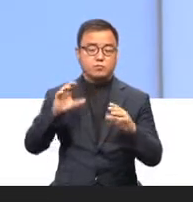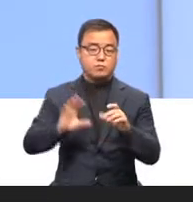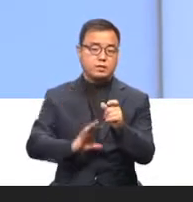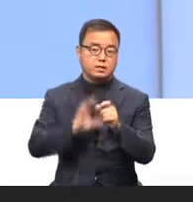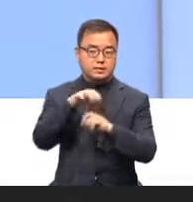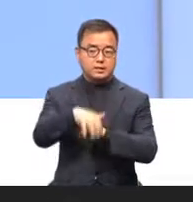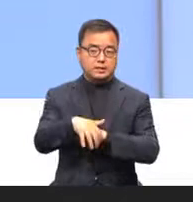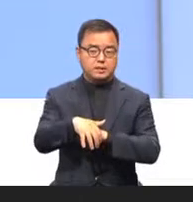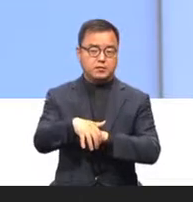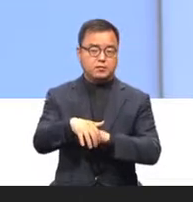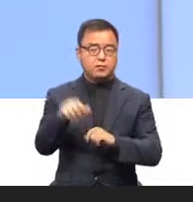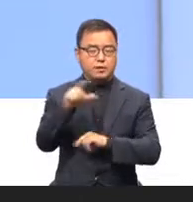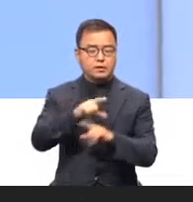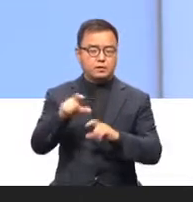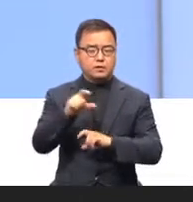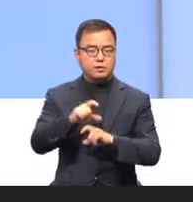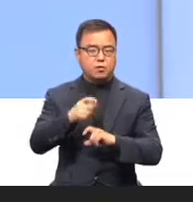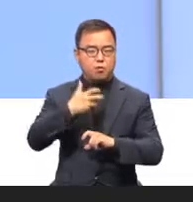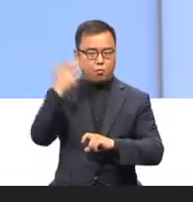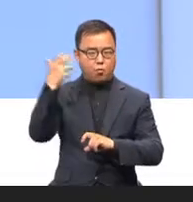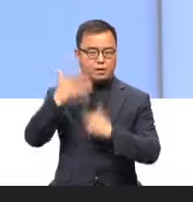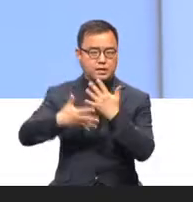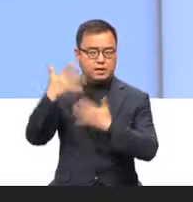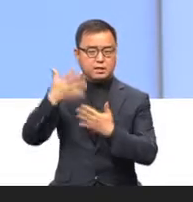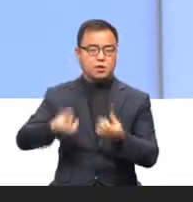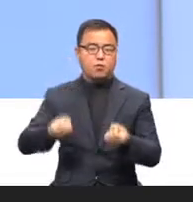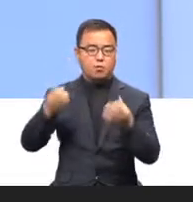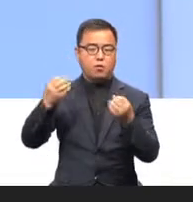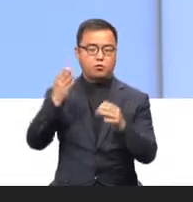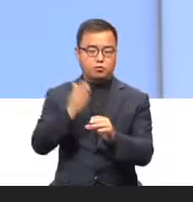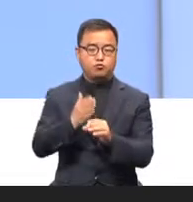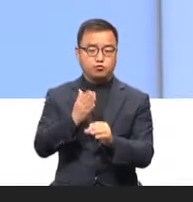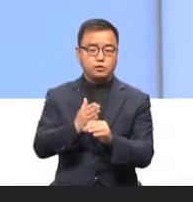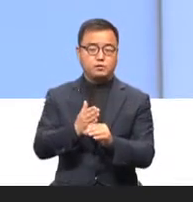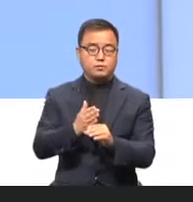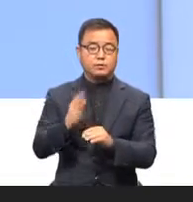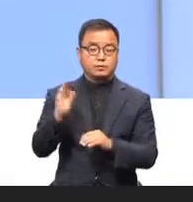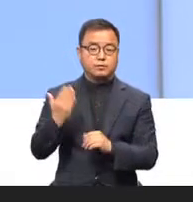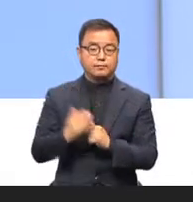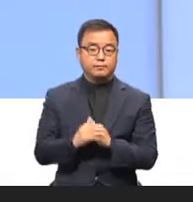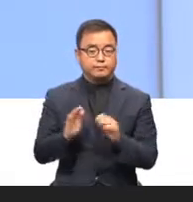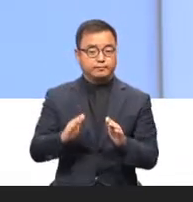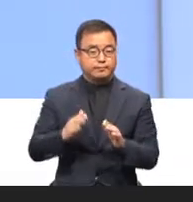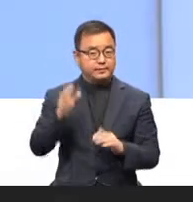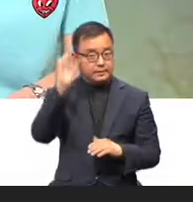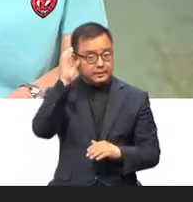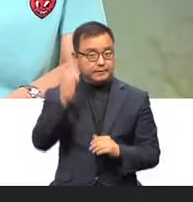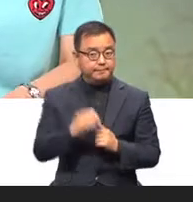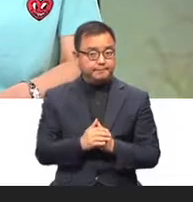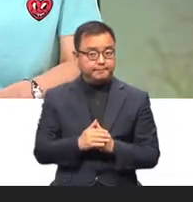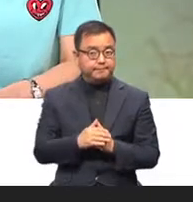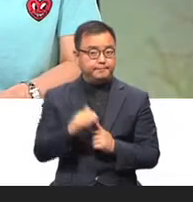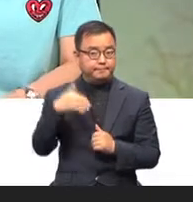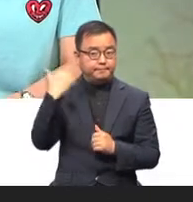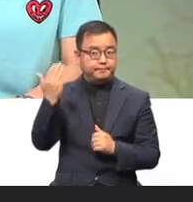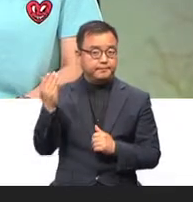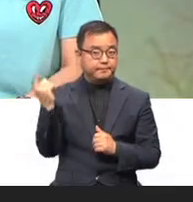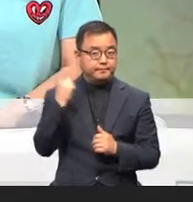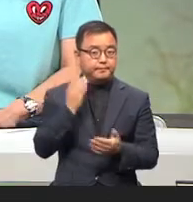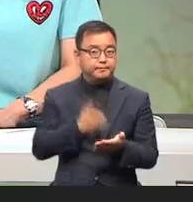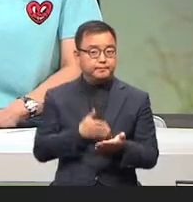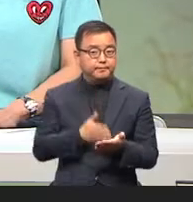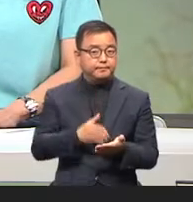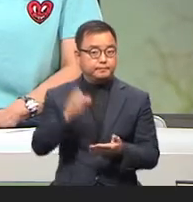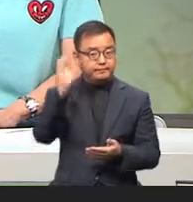판타스틱 영화제에 허브로서 중요한 역할을 하고 있습니다 4 이번 영화제 도 굉장히 기대가 되네요 4 자허 다음 소식도